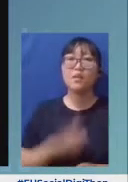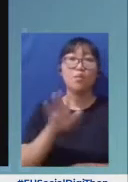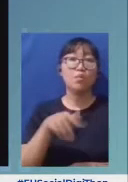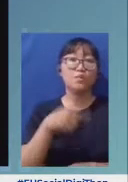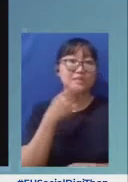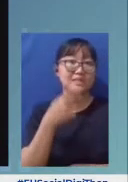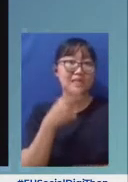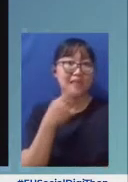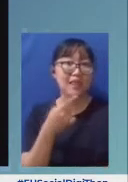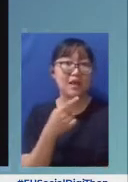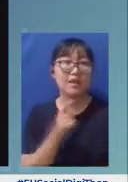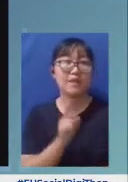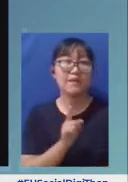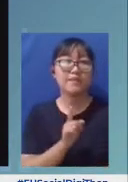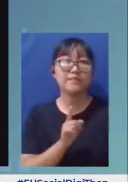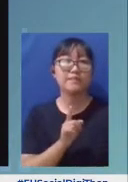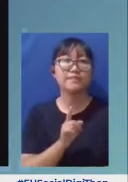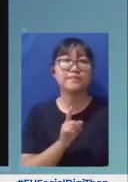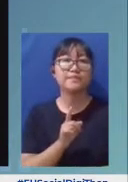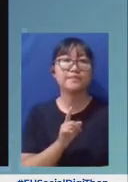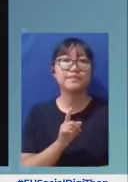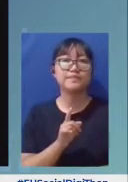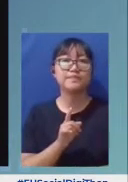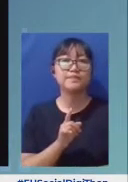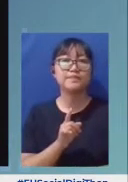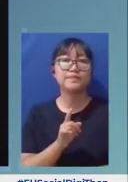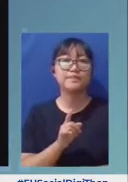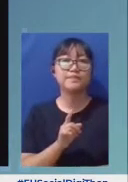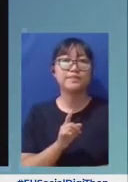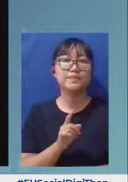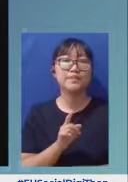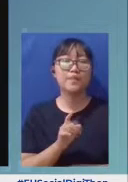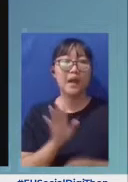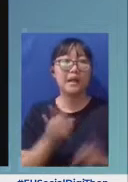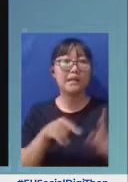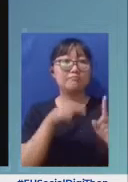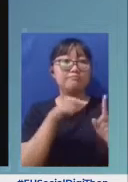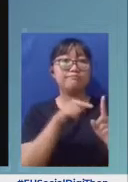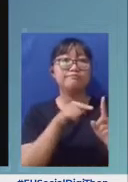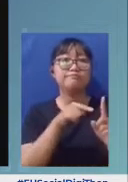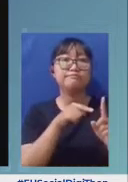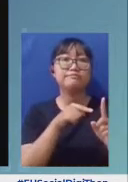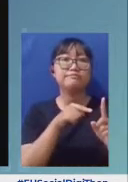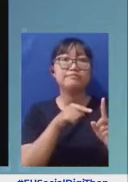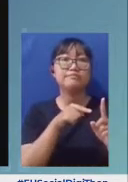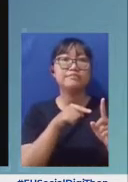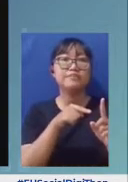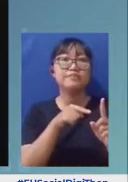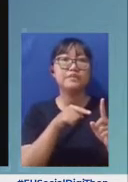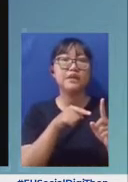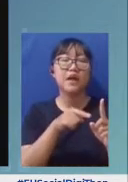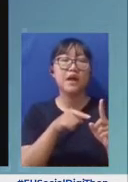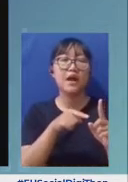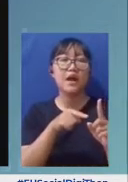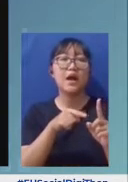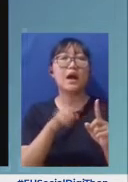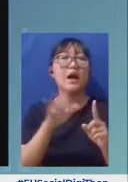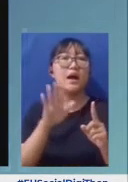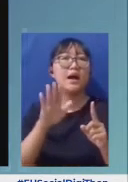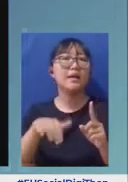itu anak ini SMA, ya, dan dia itu dianggap